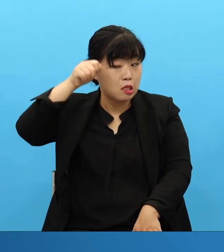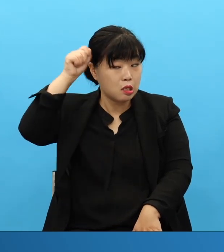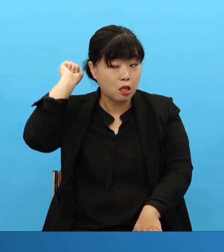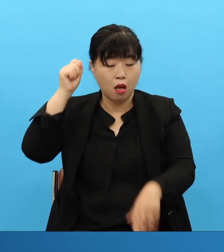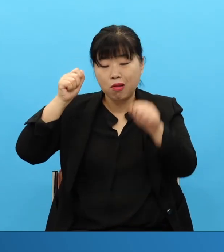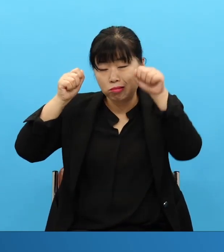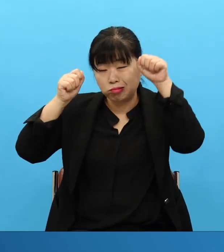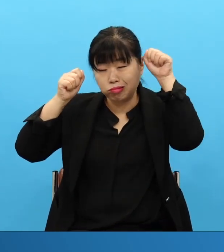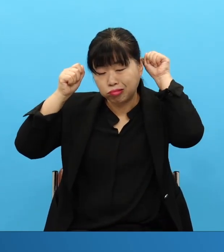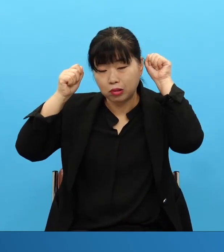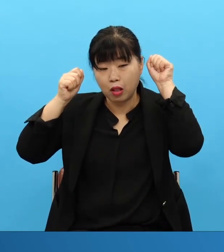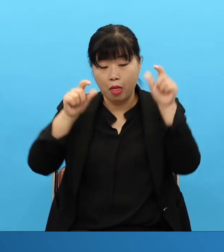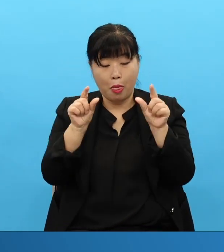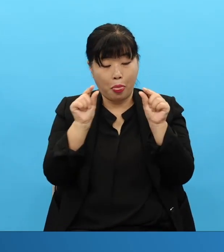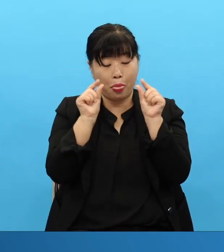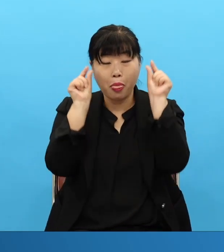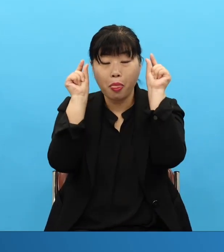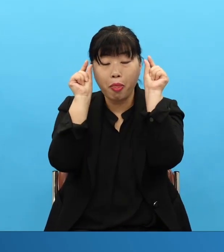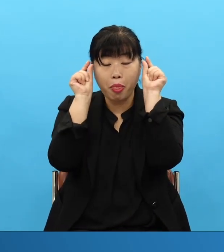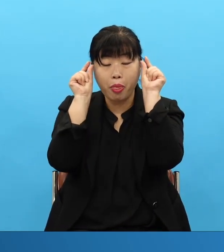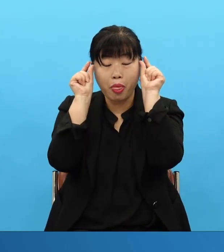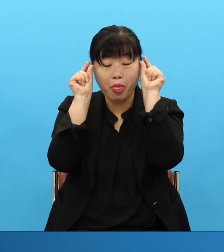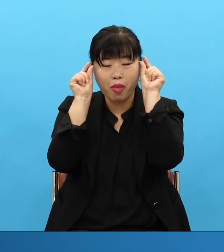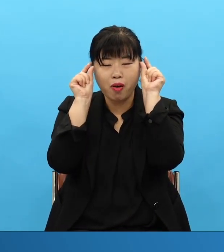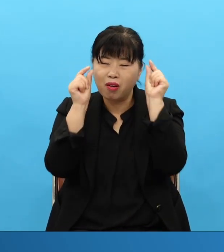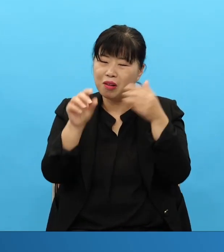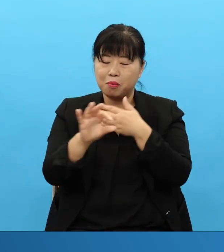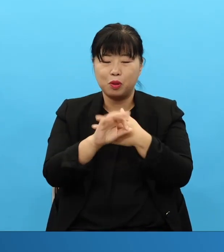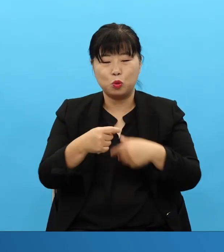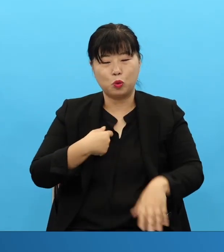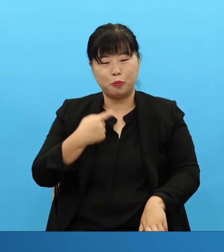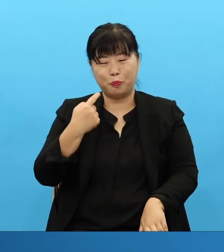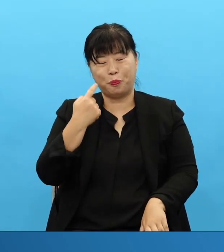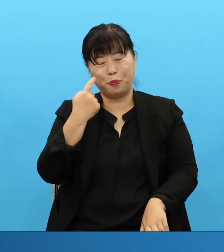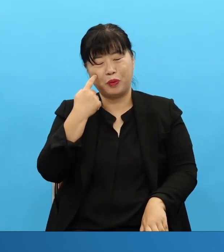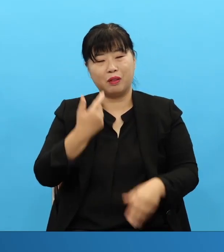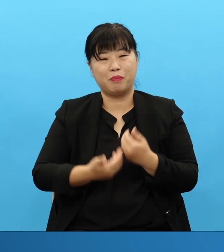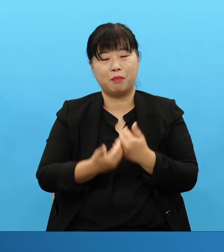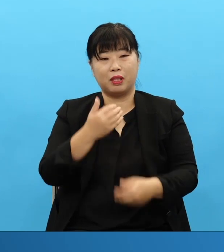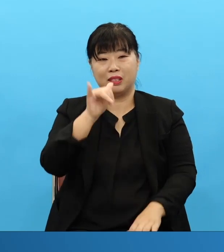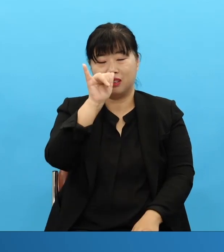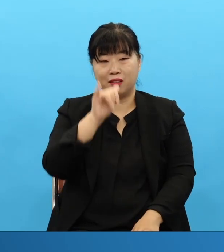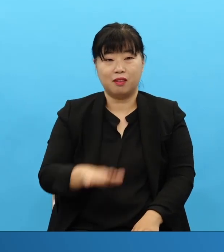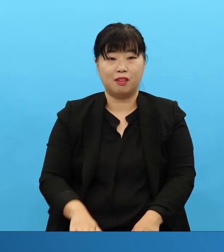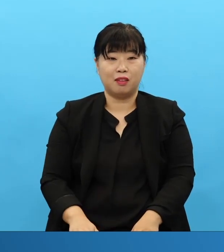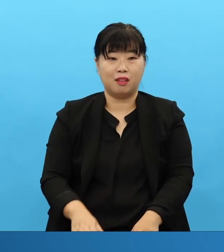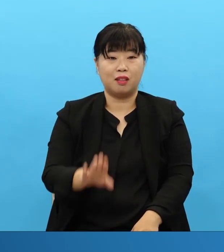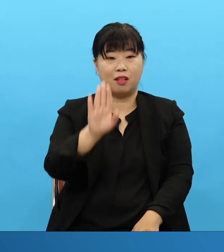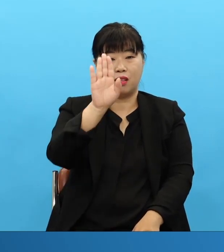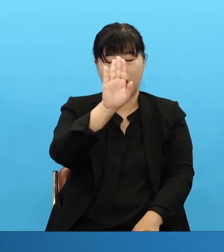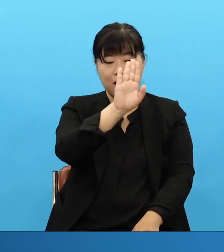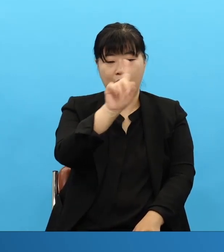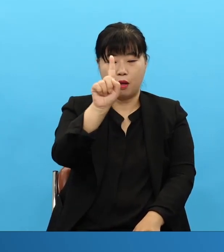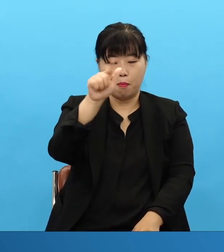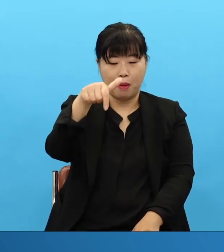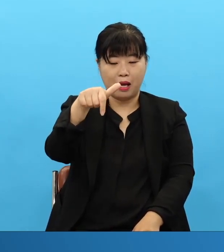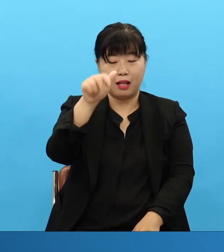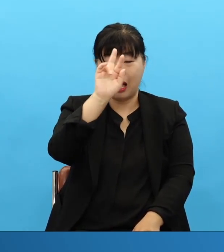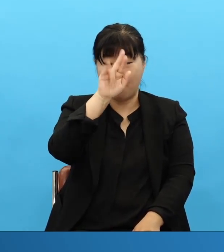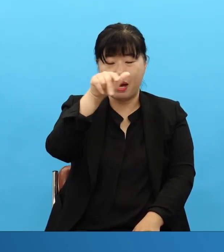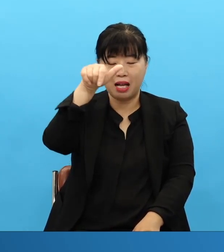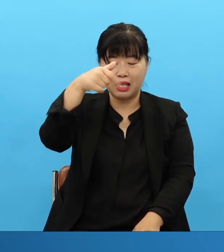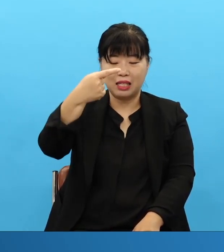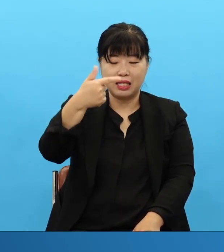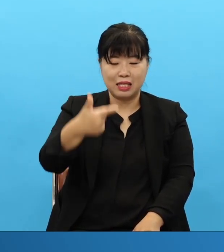that's what happens when you cut your hair like that. 그래서 박근영 알지? I said, you know Park Geun-young. 그 사람 넣을까 이렇게 자 이렇게. And so you know how he has